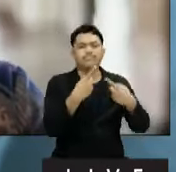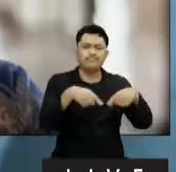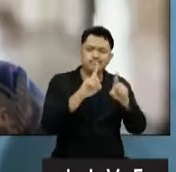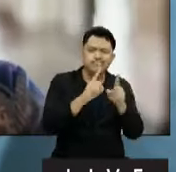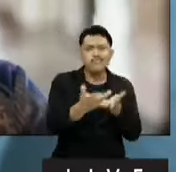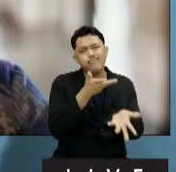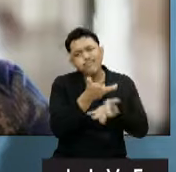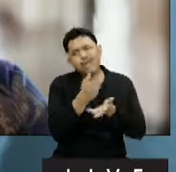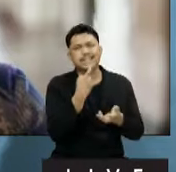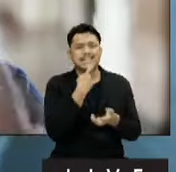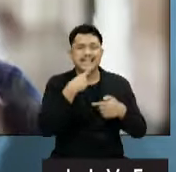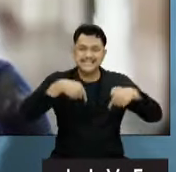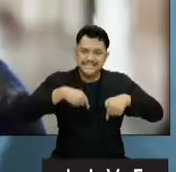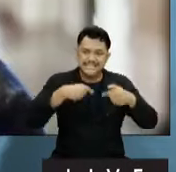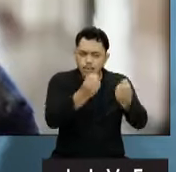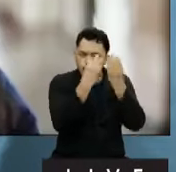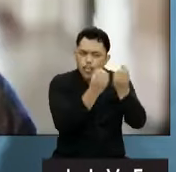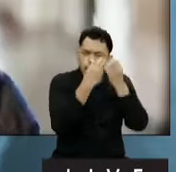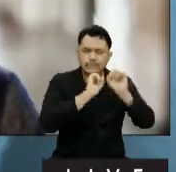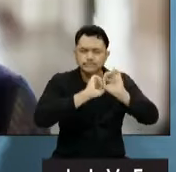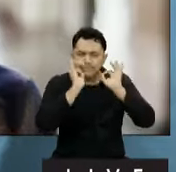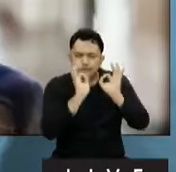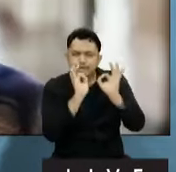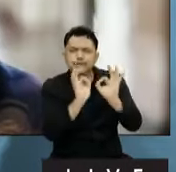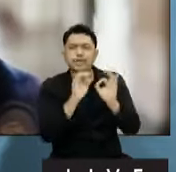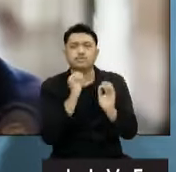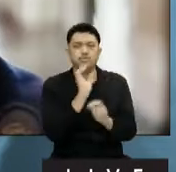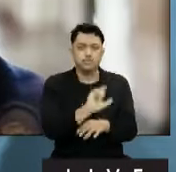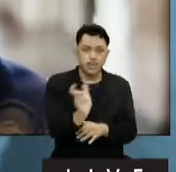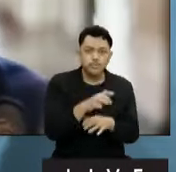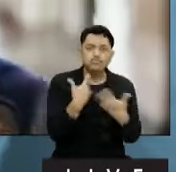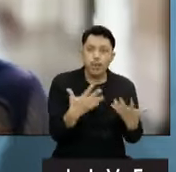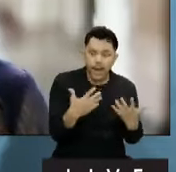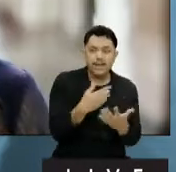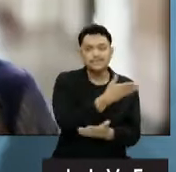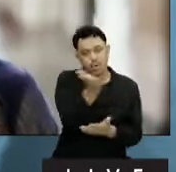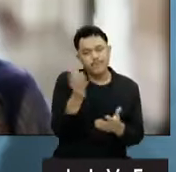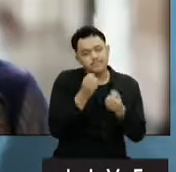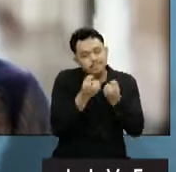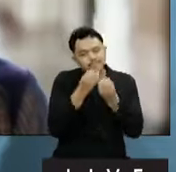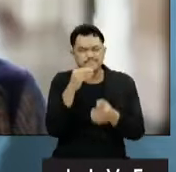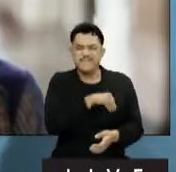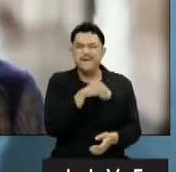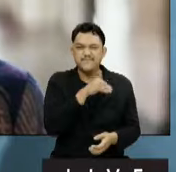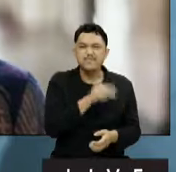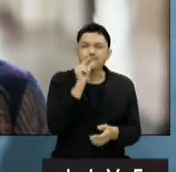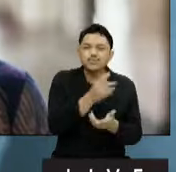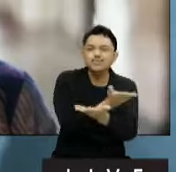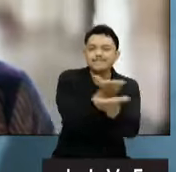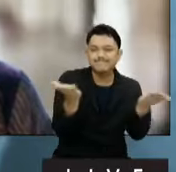berbagi insight-nya hari ini. Mudah-mudahan apa yang kita diskusikan ini juga bisa memberikan manfaat untuk pemirsa di rumah. Selamat kembali